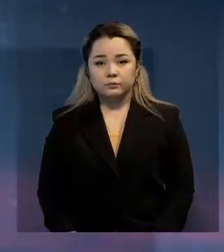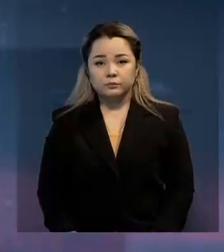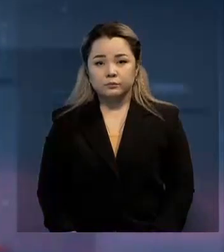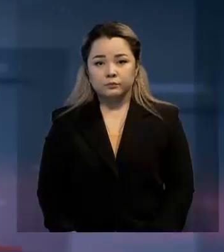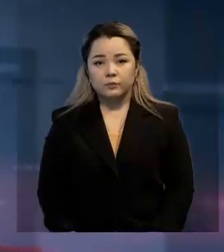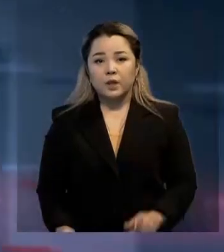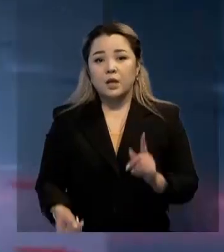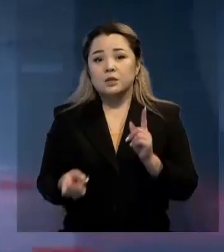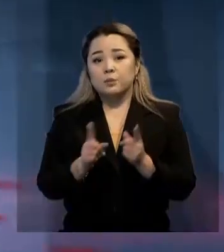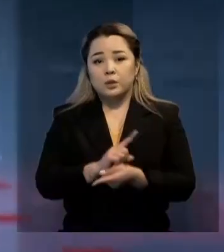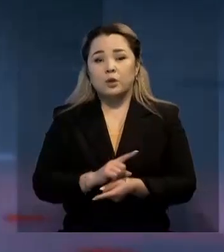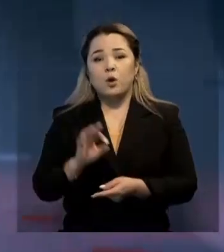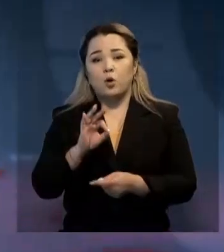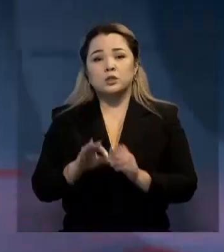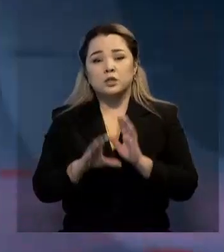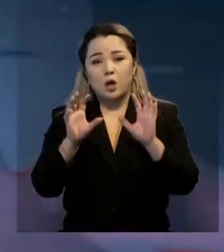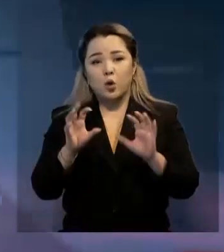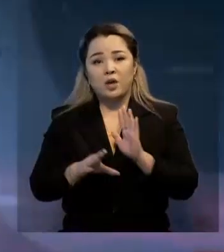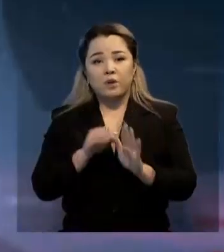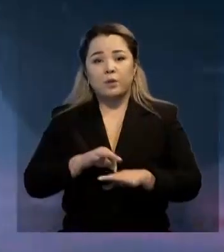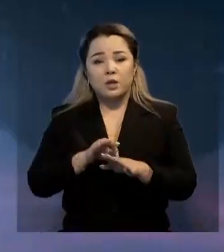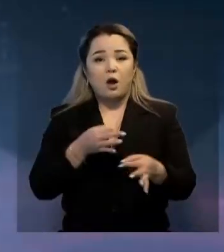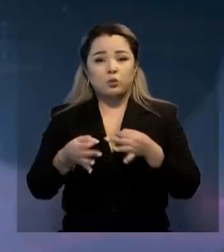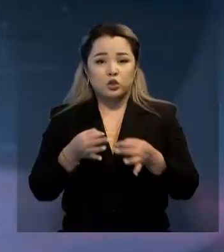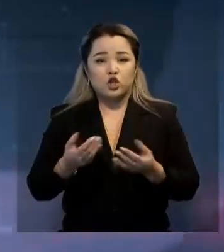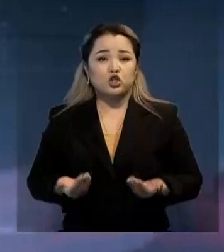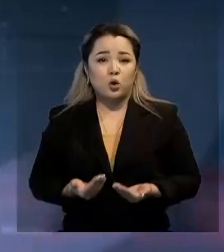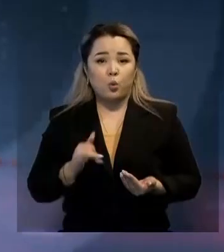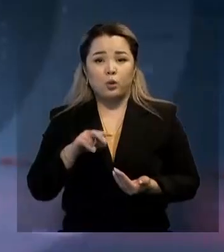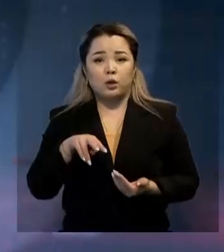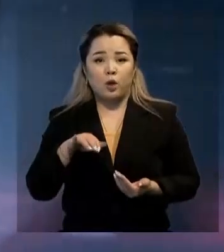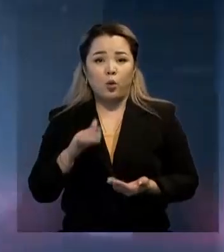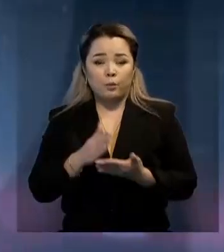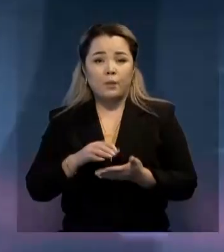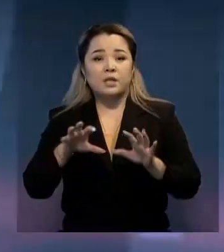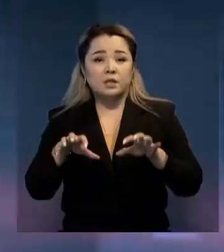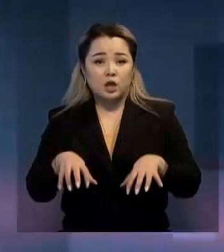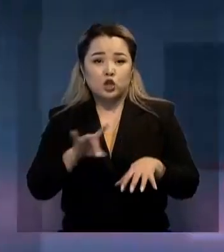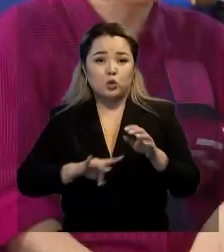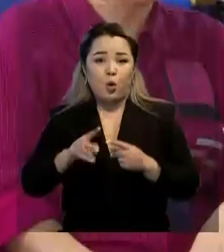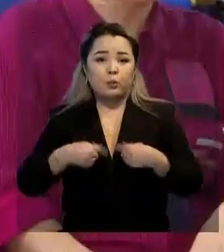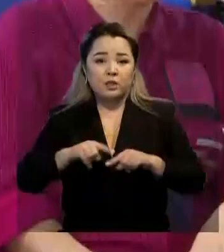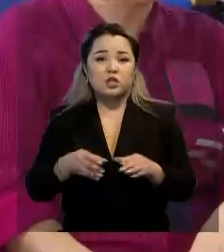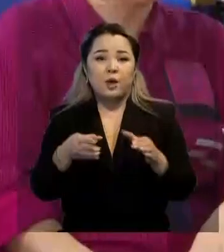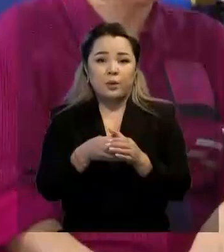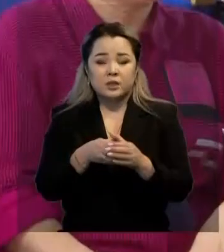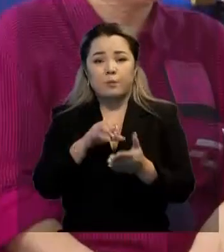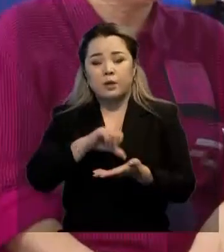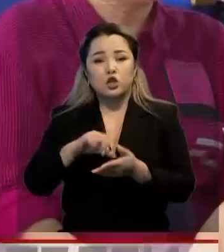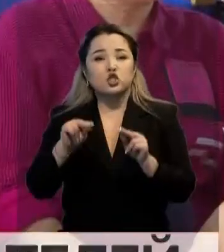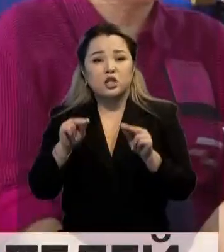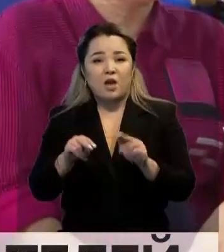Теперь о выборах. Изменения в законе о выборах обсуждали на встрече жителей области Улытау с председателем республиканского общественного штаба за честные